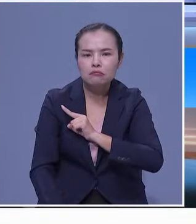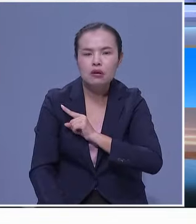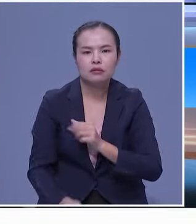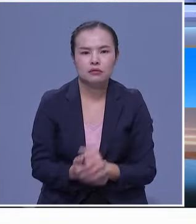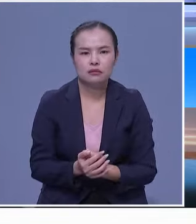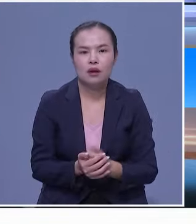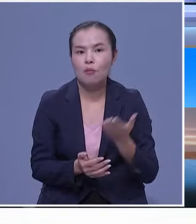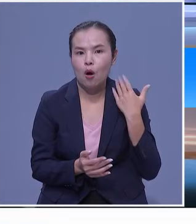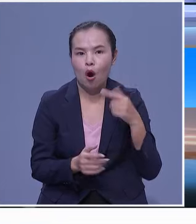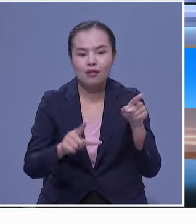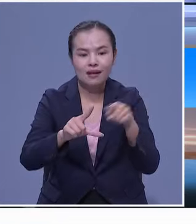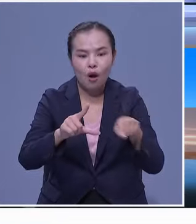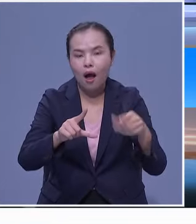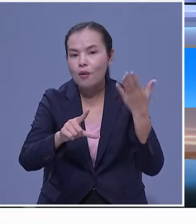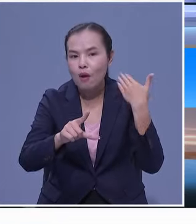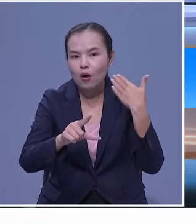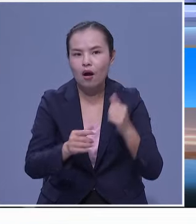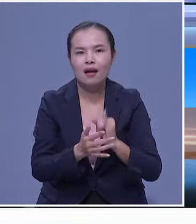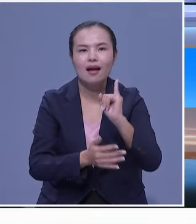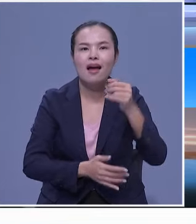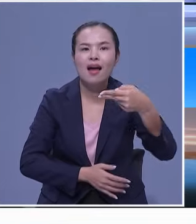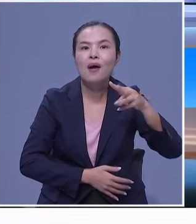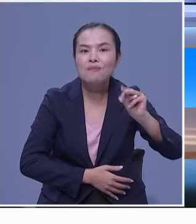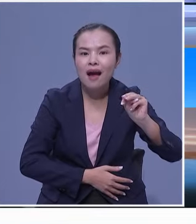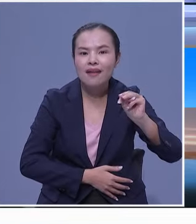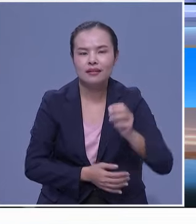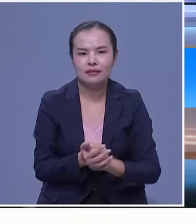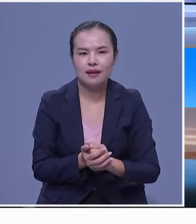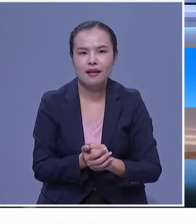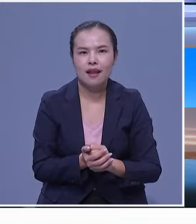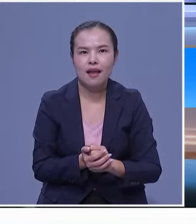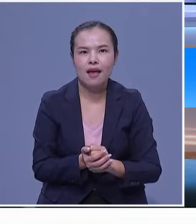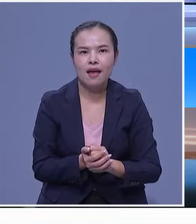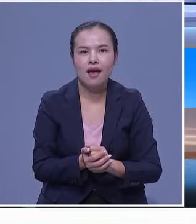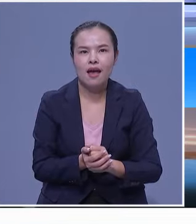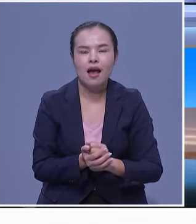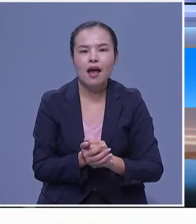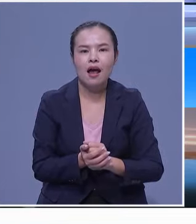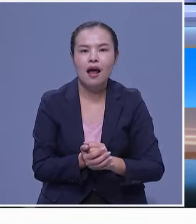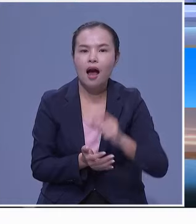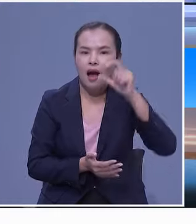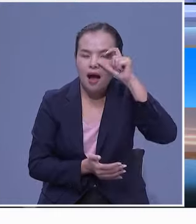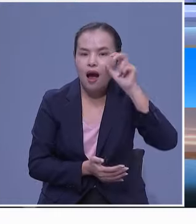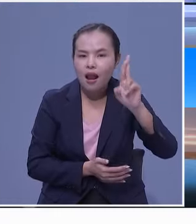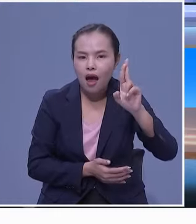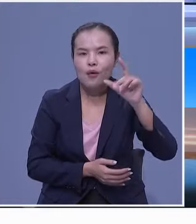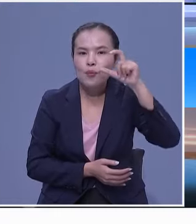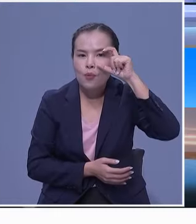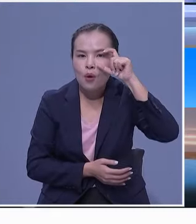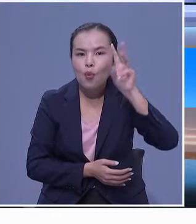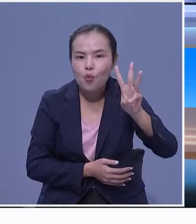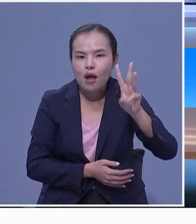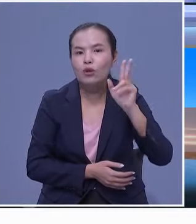คนที่มีบทบาทชัดๆเนี่ยก ็ อย่างคุณหมายสิริกัญญาใช่ไหมคุณไอติมฮริช คุณรังสีมันโรมค ุ ณวิโรจน์คือหลายคนที่ออ